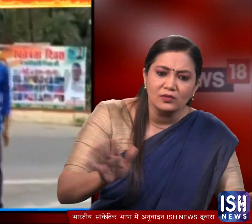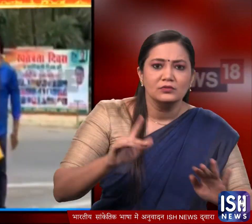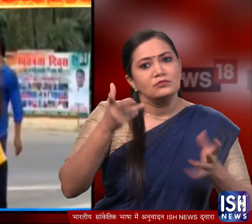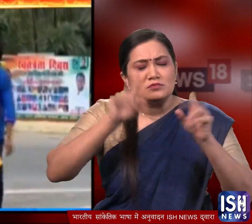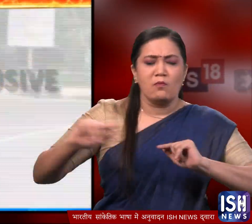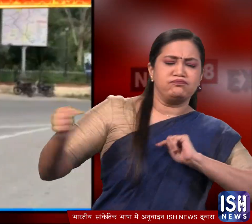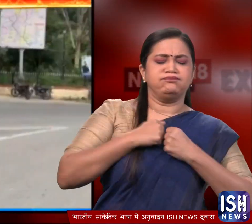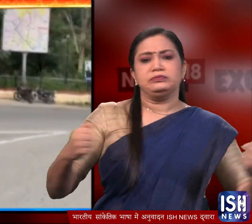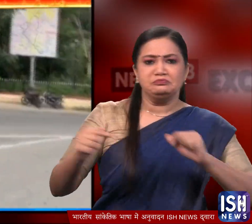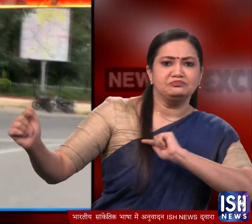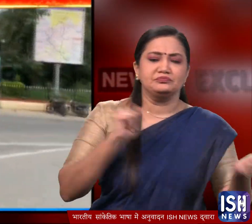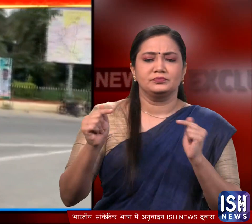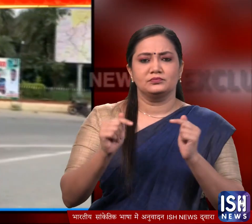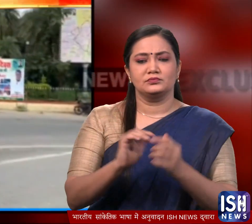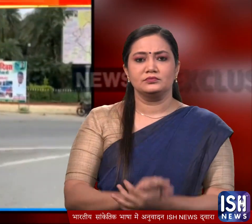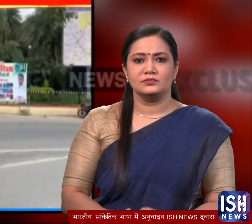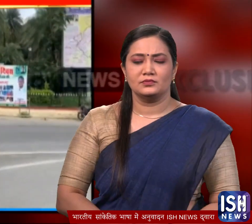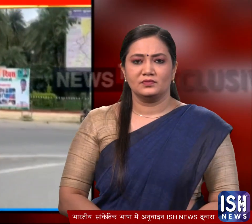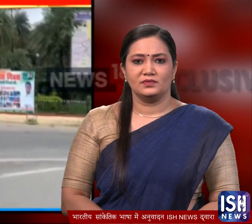फिर दादागिरी पर उतर आई।